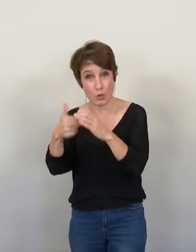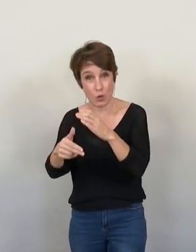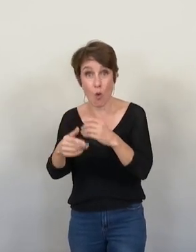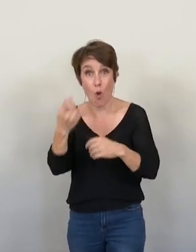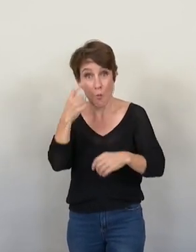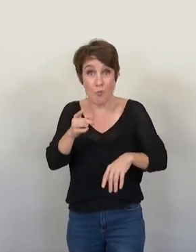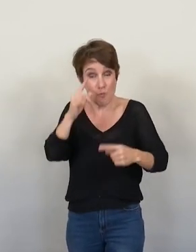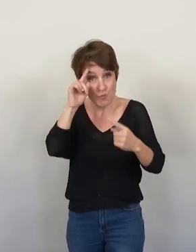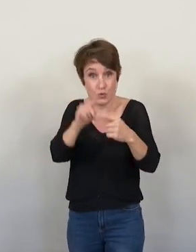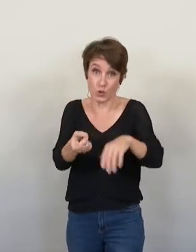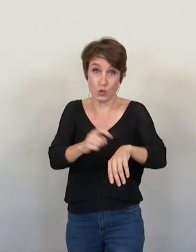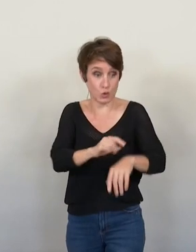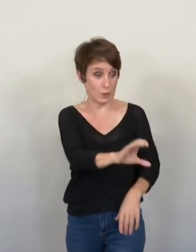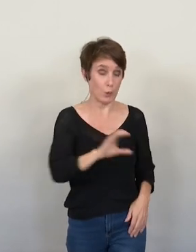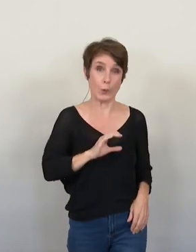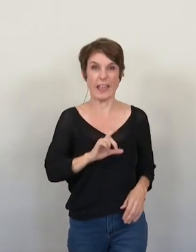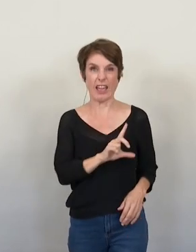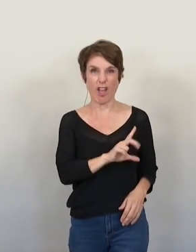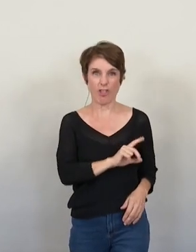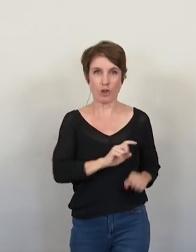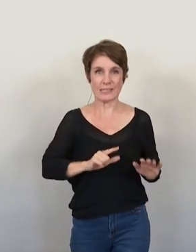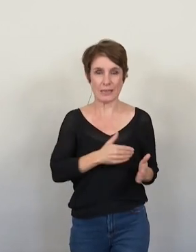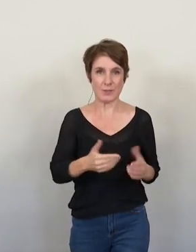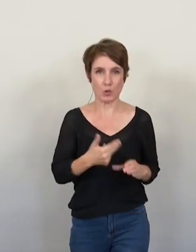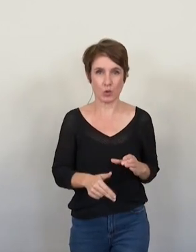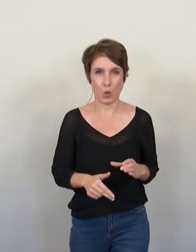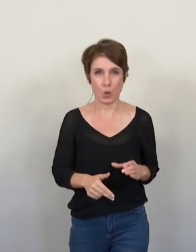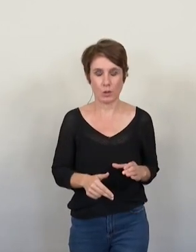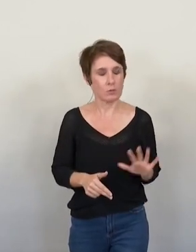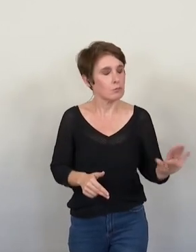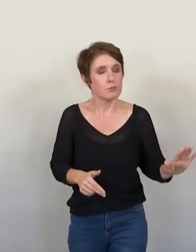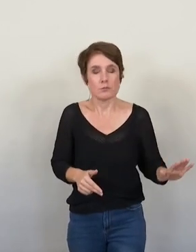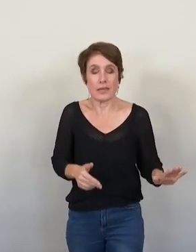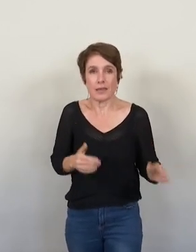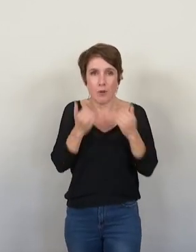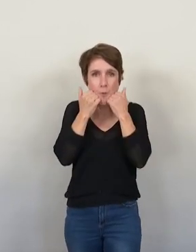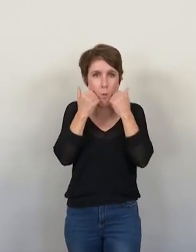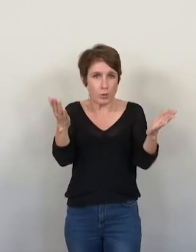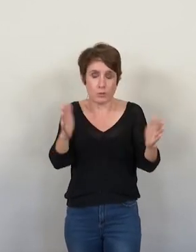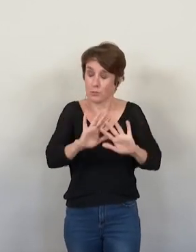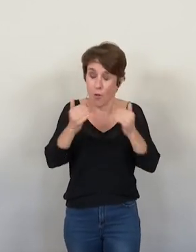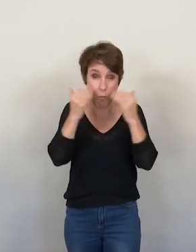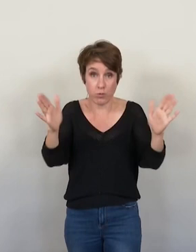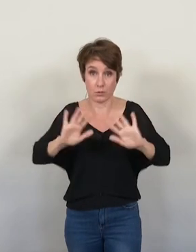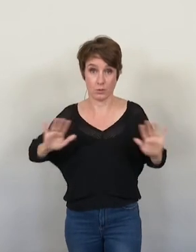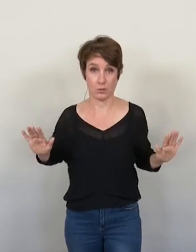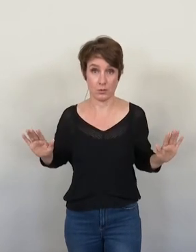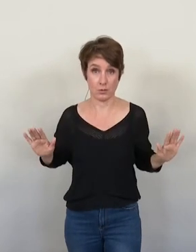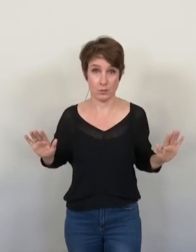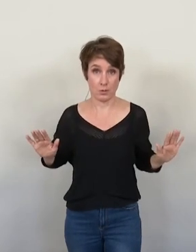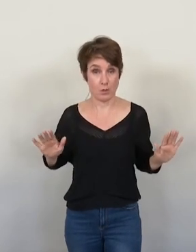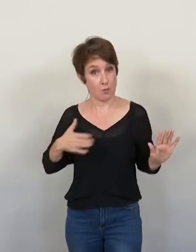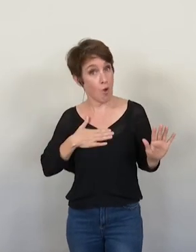terme 37 millions d'euros c'est juste un scandale je dis ici c'est un scandale